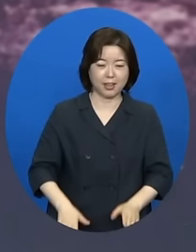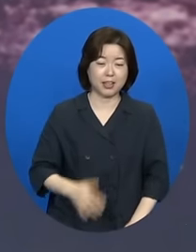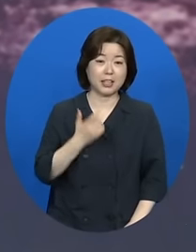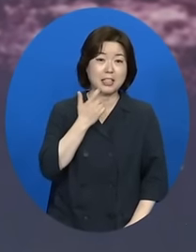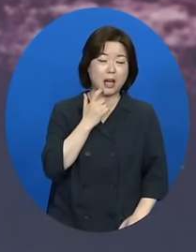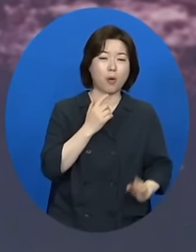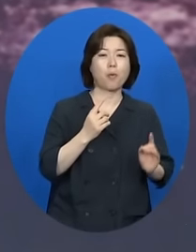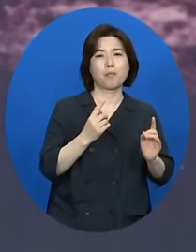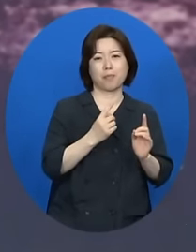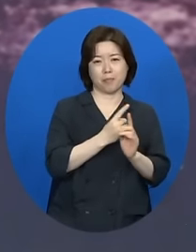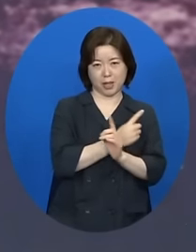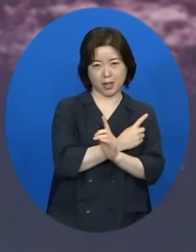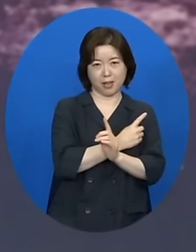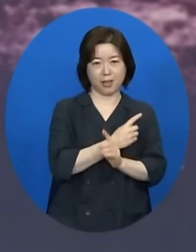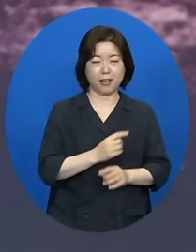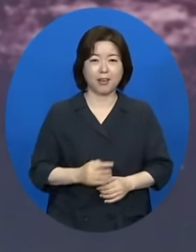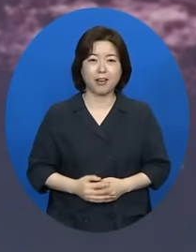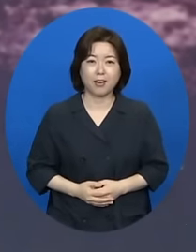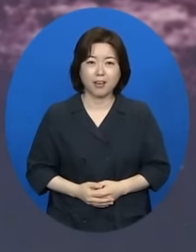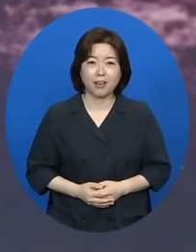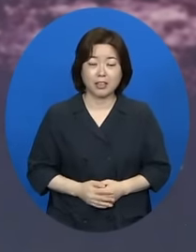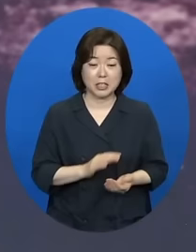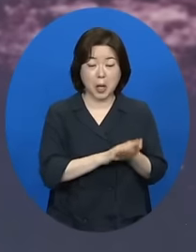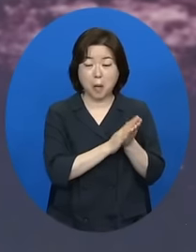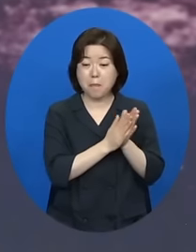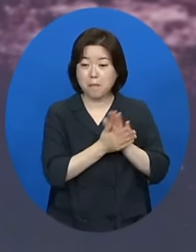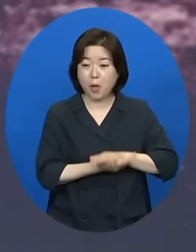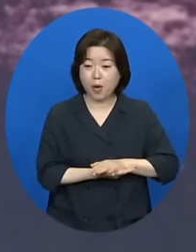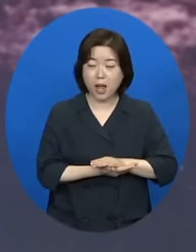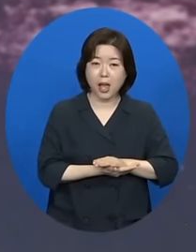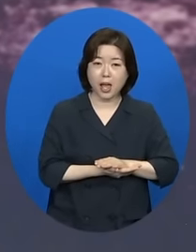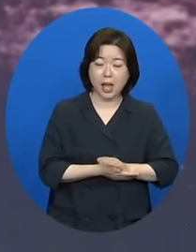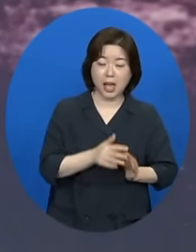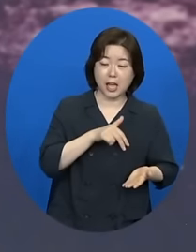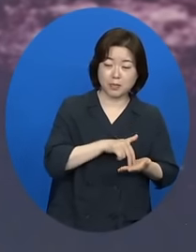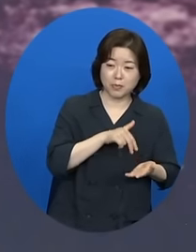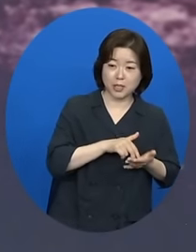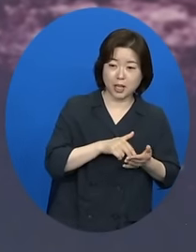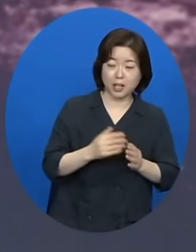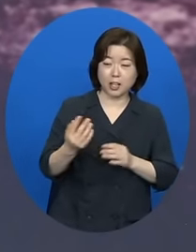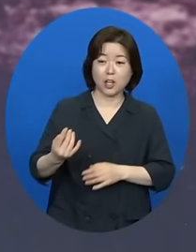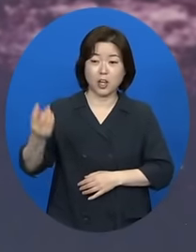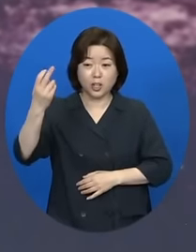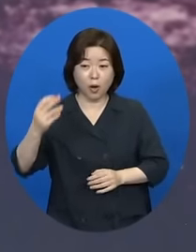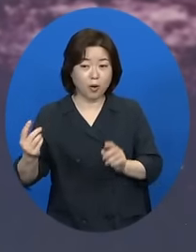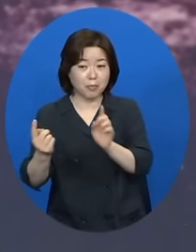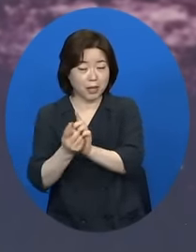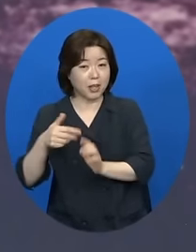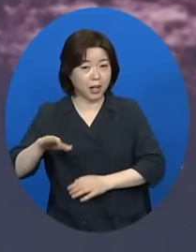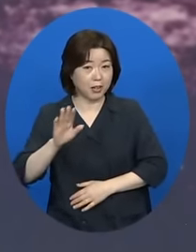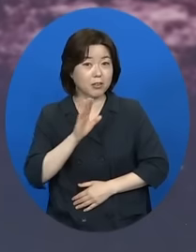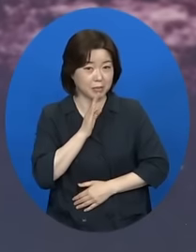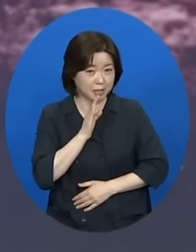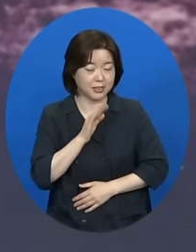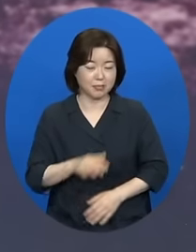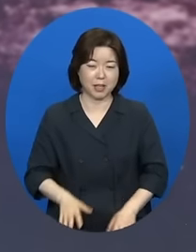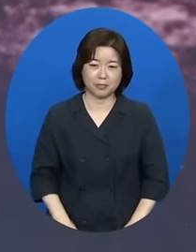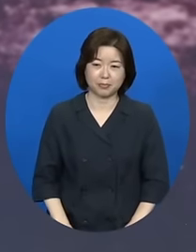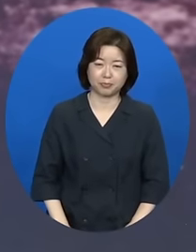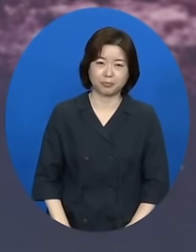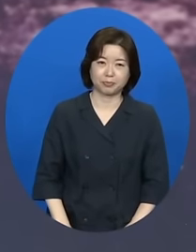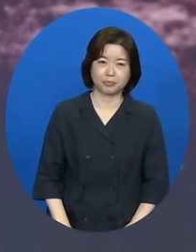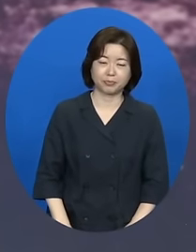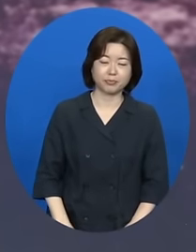되었죠. 그런데 이 변화가 되어서 형을 찾아가는 건 맞지만 원래 이 야곱이 에서를 찾아가게 되는